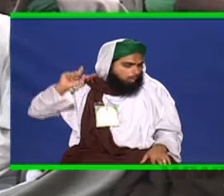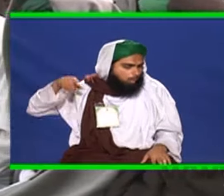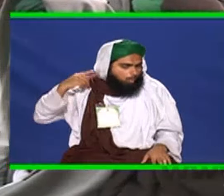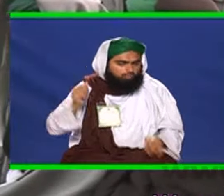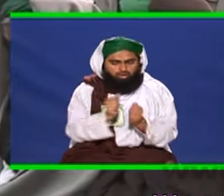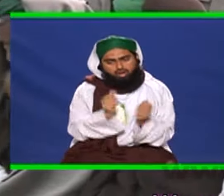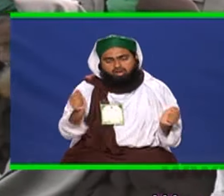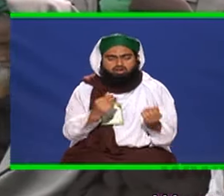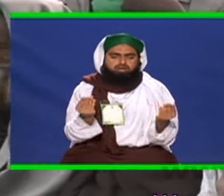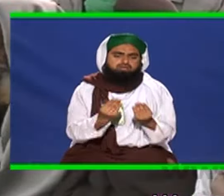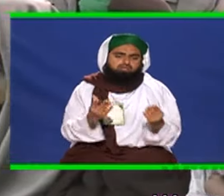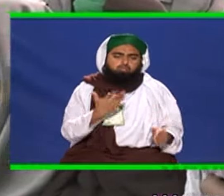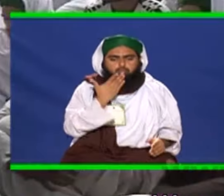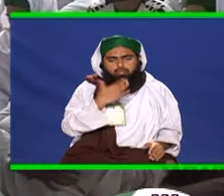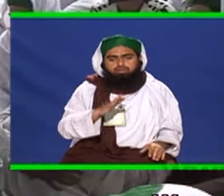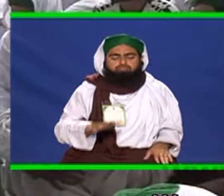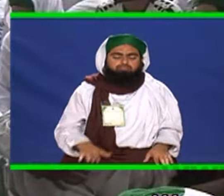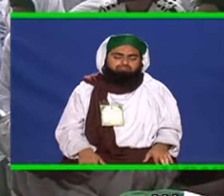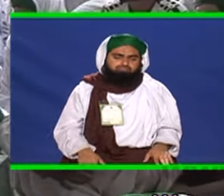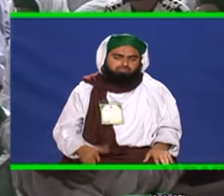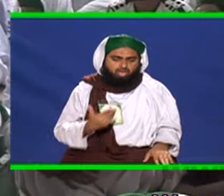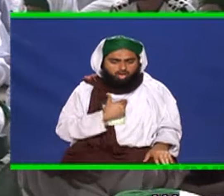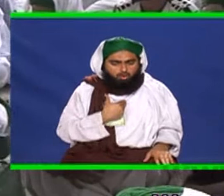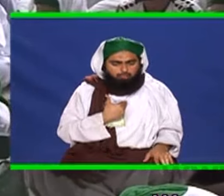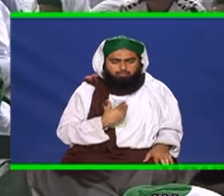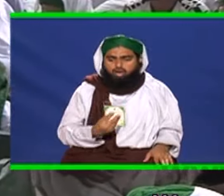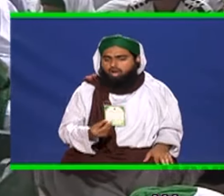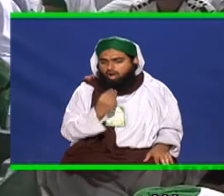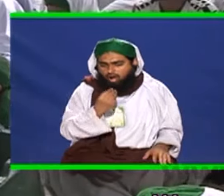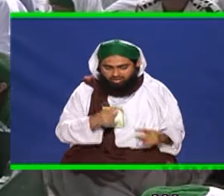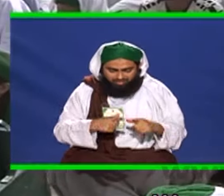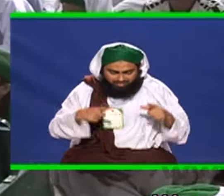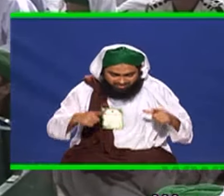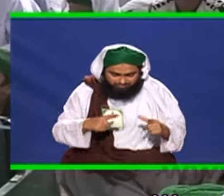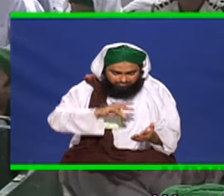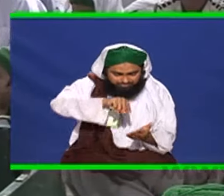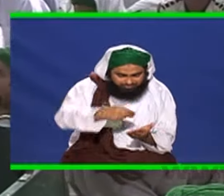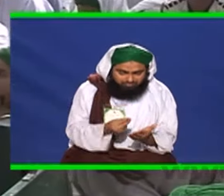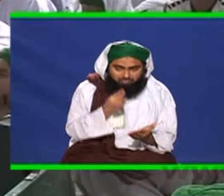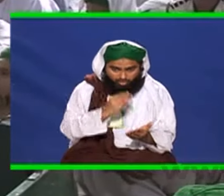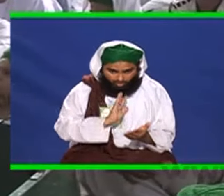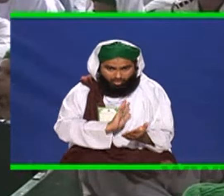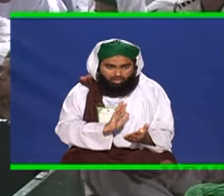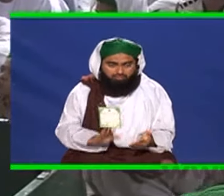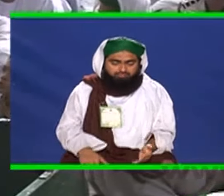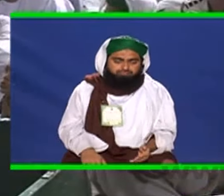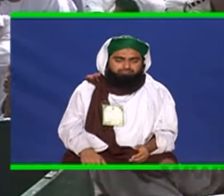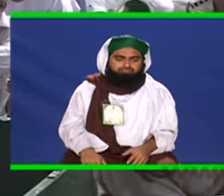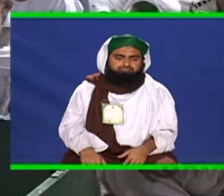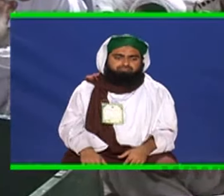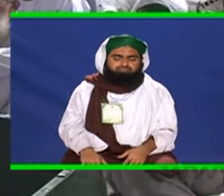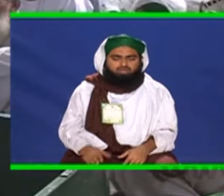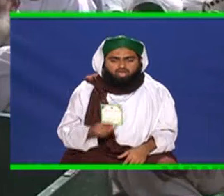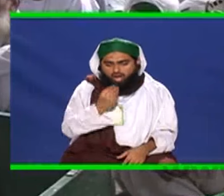بڑی آسانی. مثلاً ہم کھانا کھاتے ہیں برتن میں, پلیٹ میں, پیالے میں, وہ کھانا کھانے کے